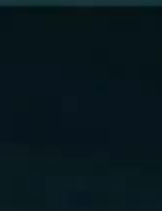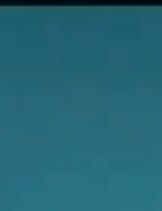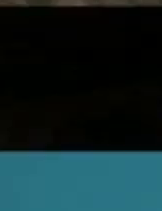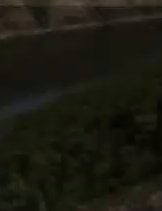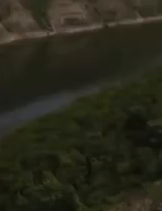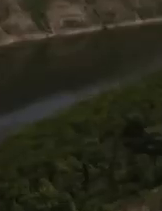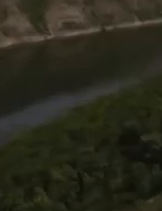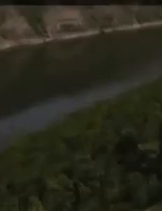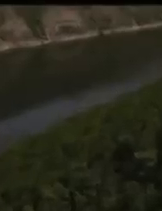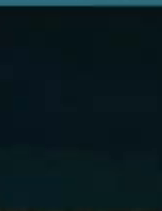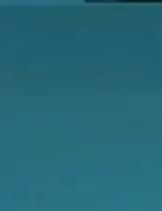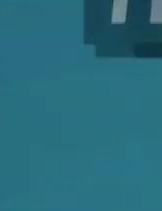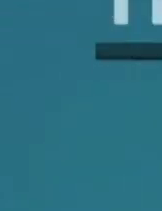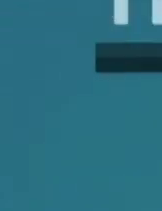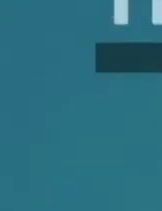Музика